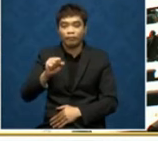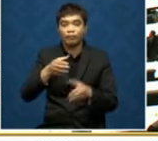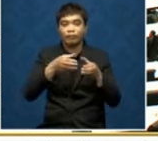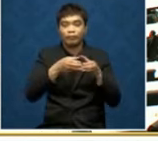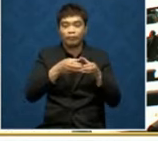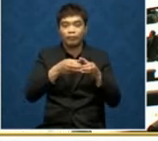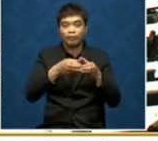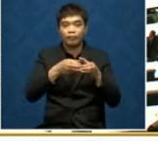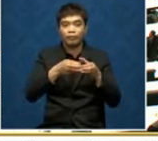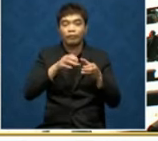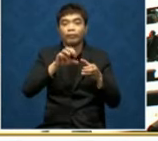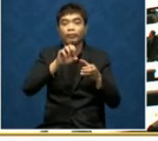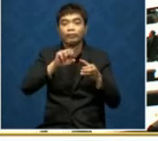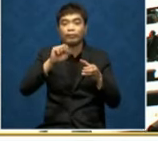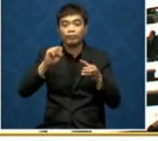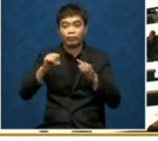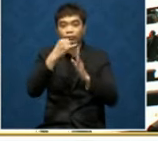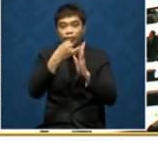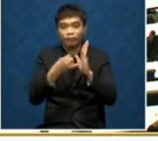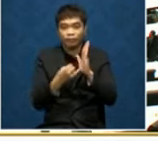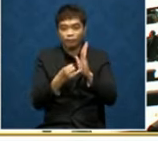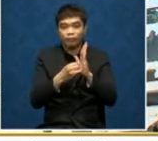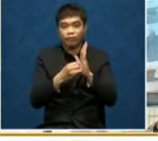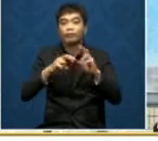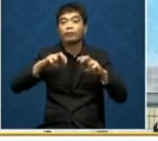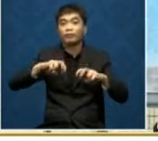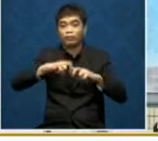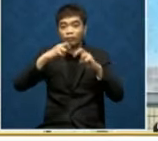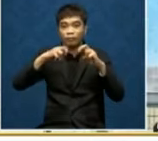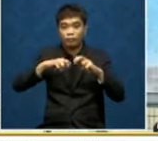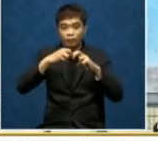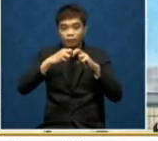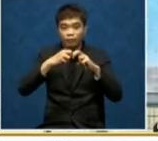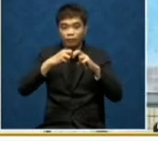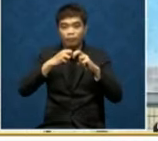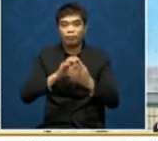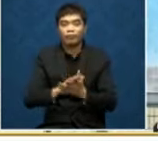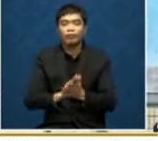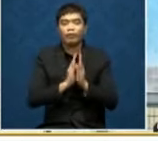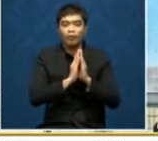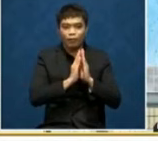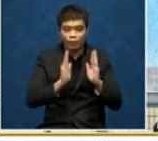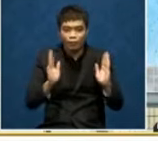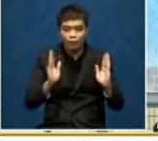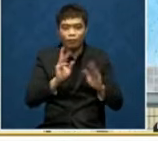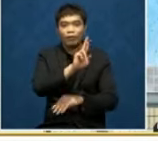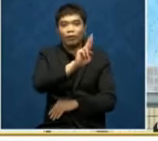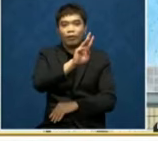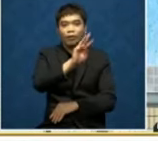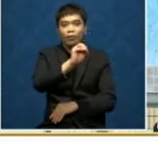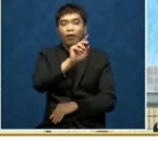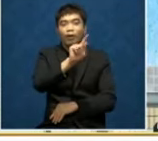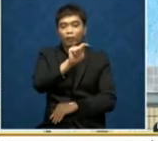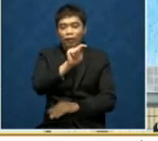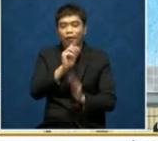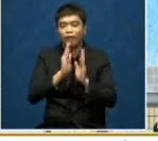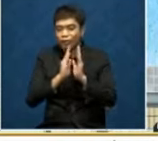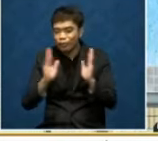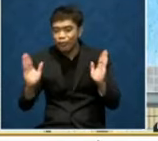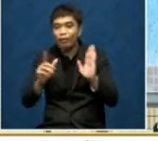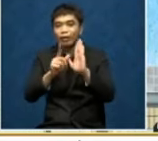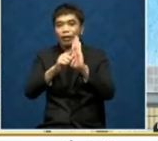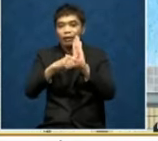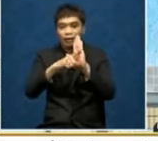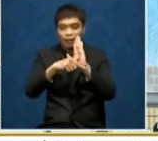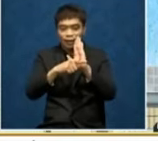พรรคภูมิใจไทยจังหวัดสุรินทร์วันนี้ต้องขอขอบคุณท่านรัฐมนตรีท่านเลขาธิการสภาพัฒน์ที่ท่านได้มา